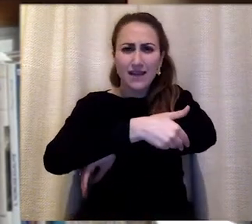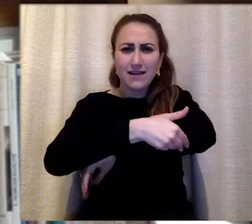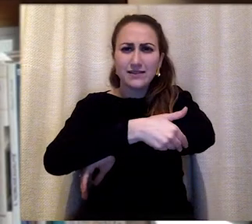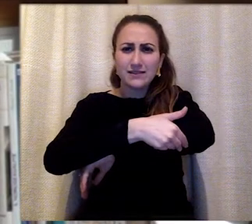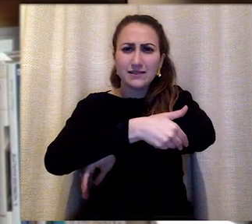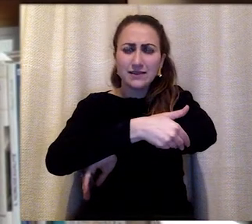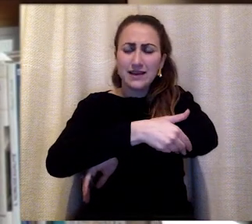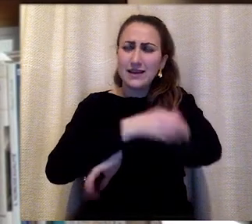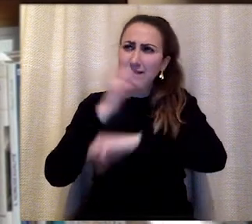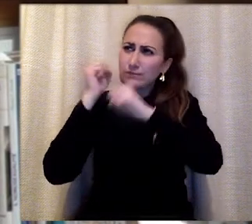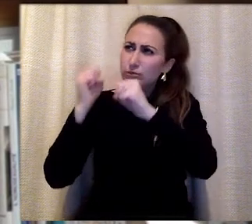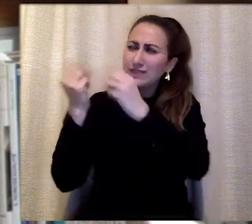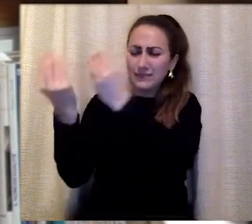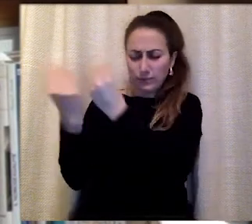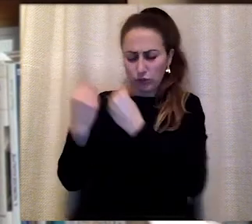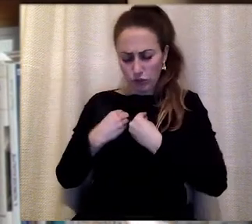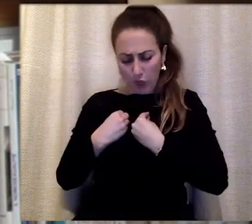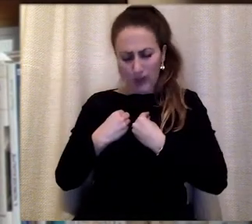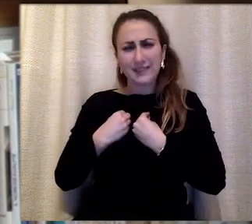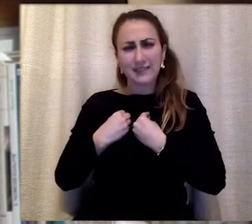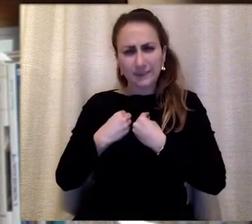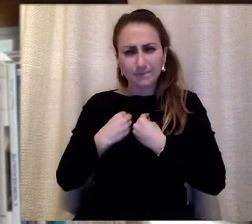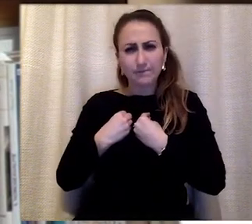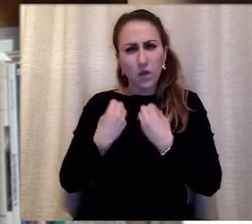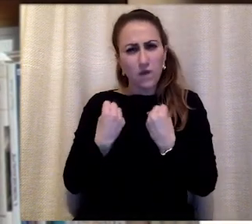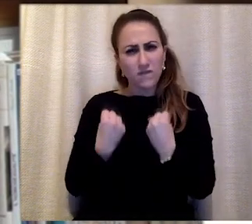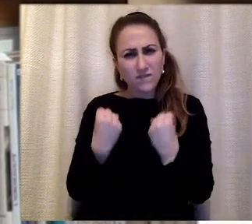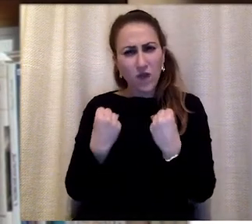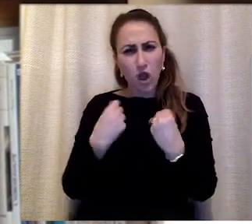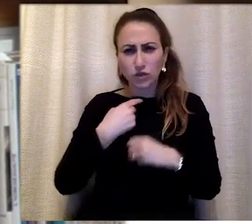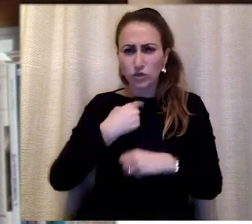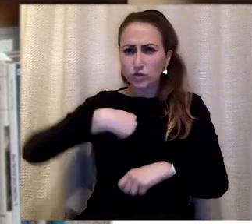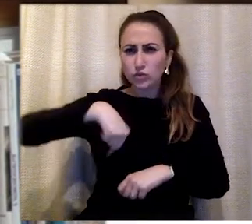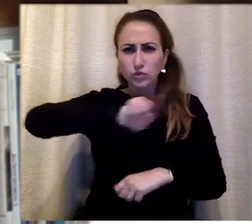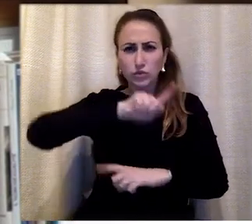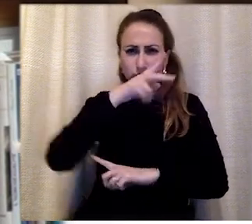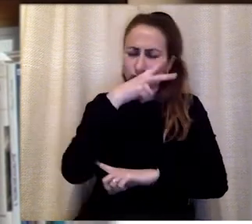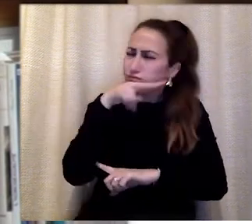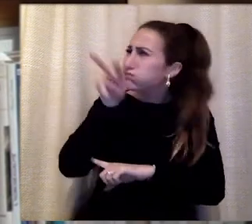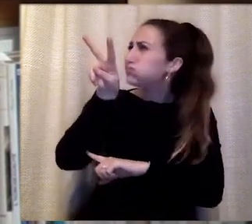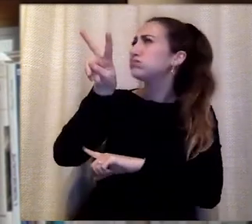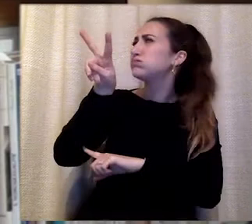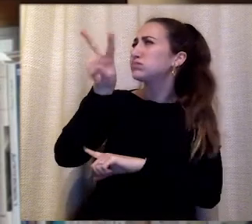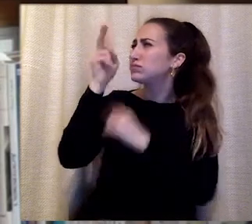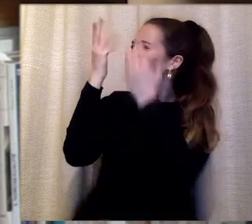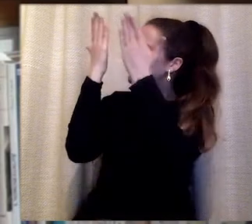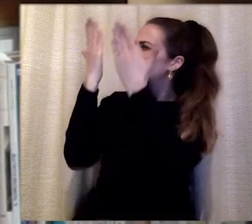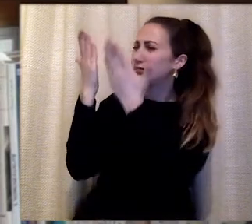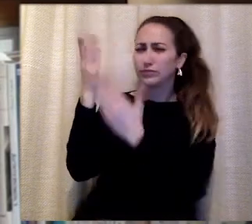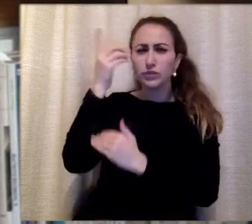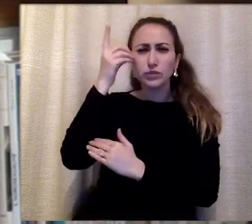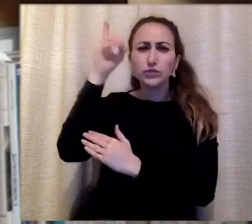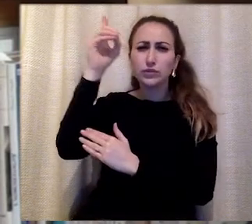Dieu et qu'il est le Seigneur des Seigneurs. Nous sommes dans un temps